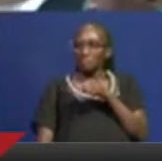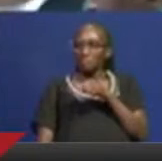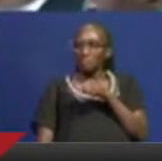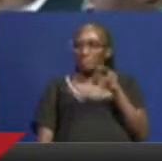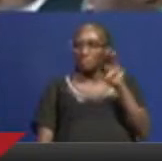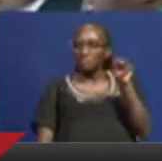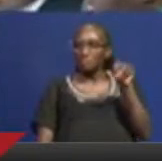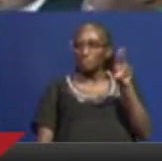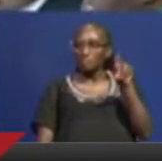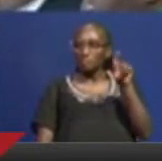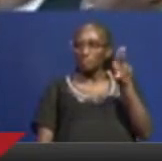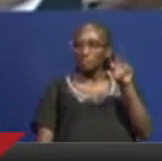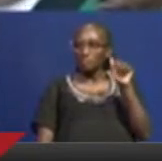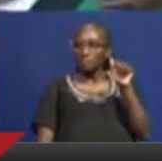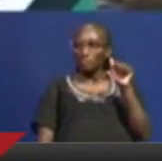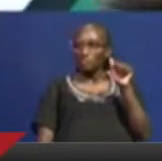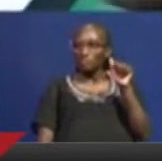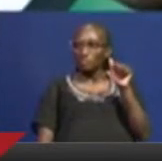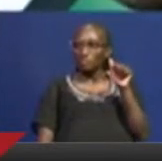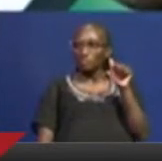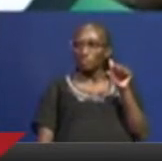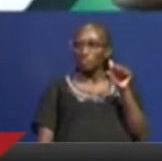Kimilili Mutua Didmas Wekesa Baraza.